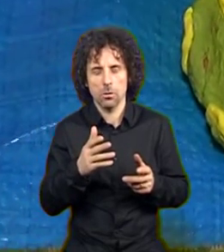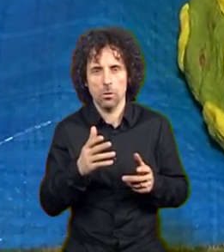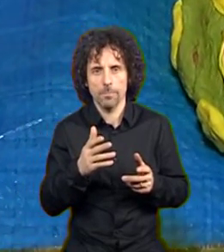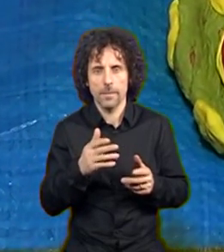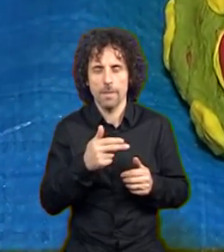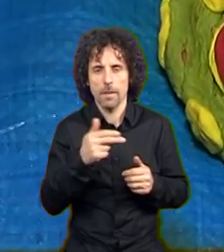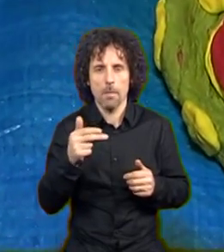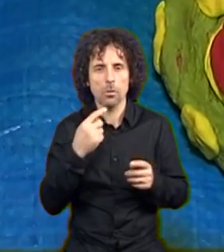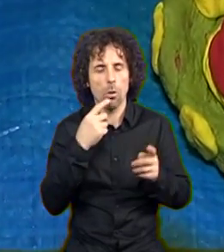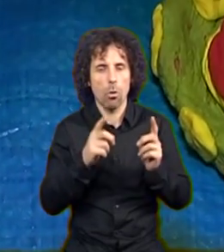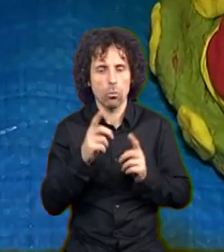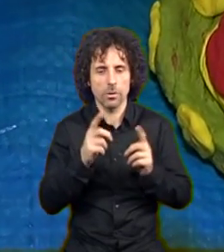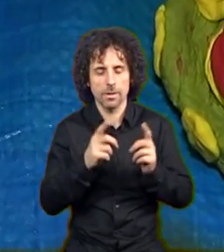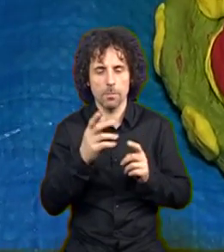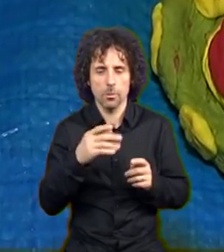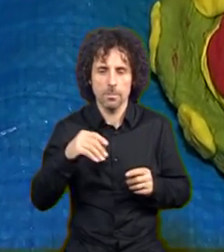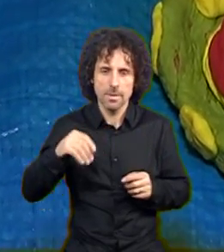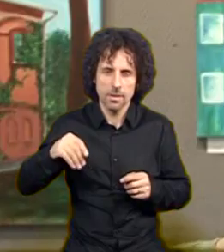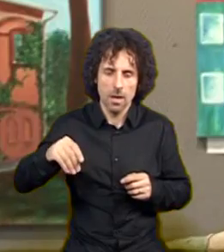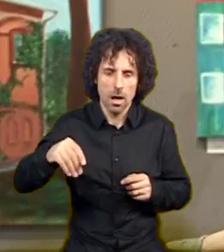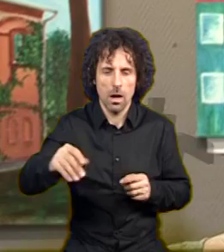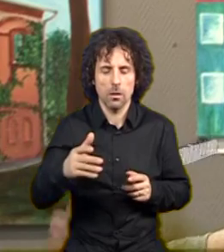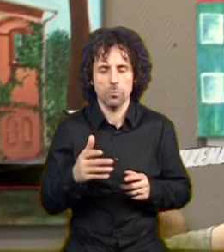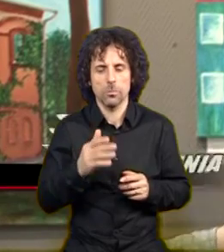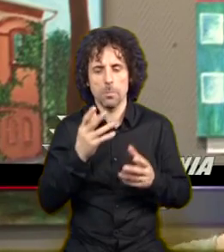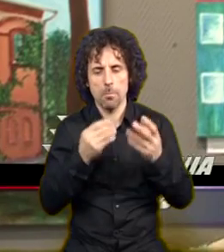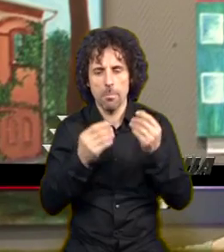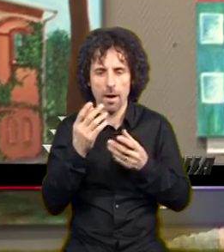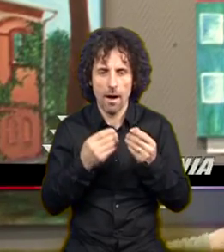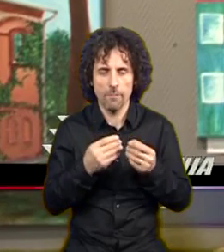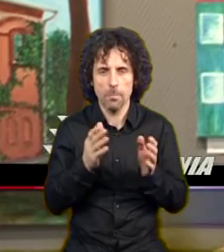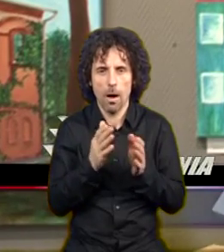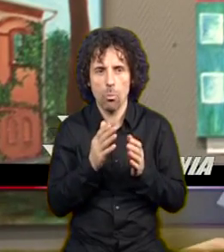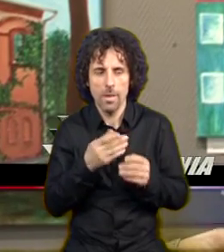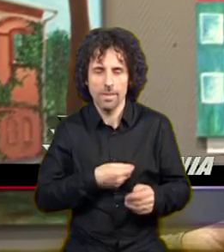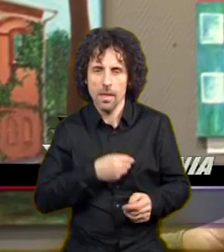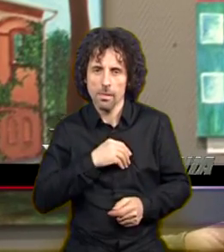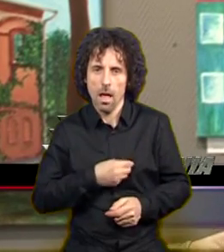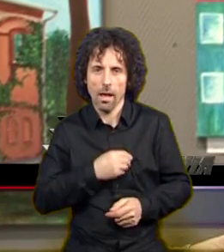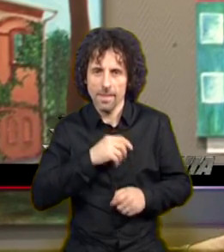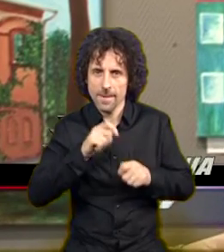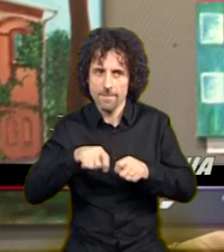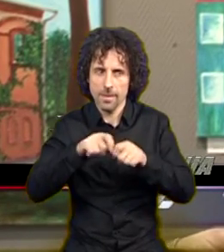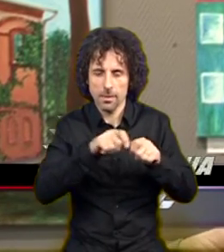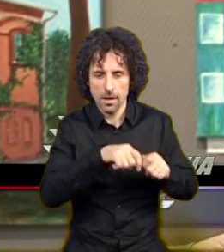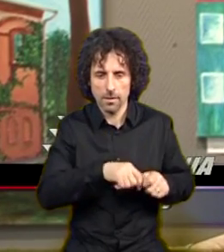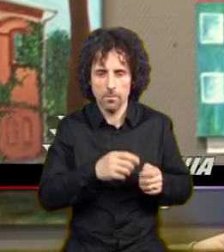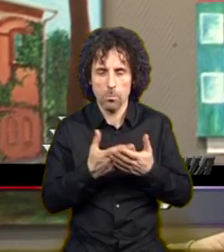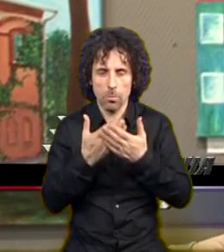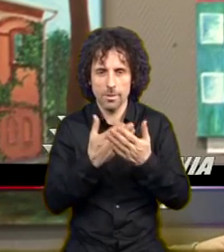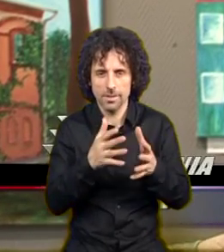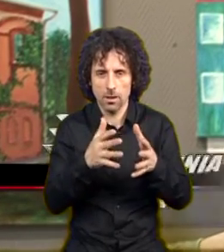detektywistyczny i temat ogrodniczy. Będziemy sadzić, będziemy bawić się w małych detektywów. Również